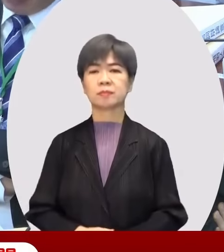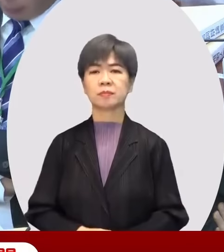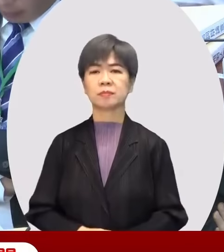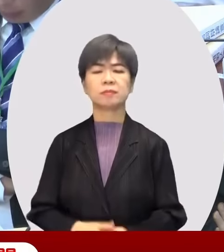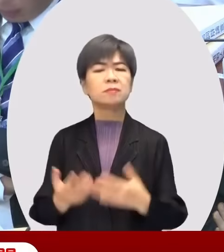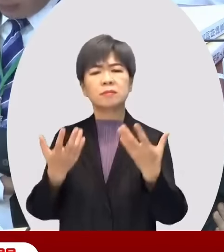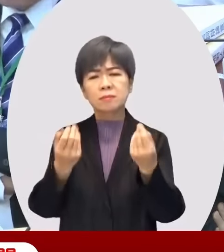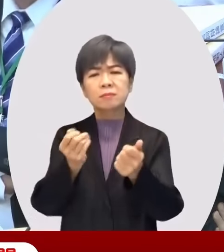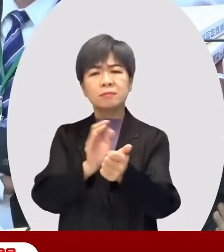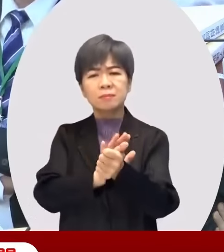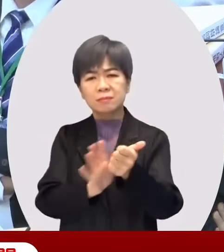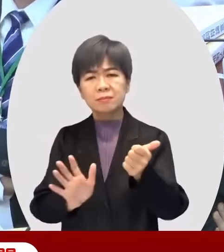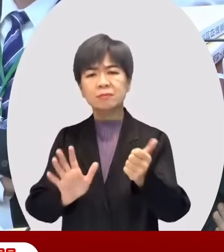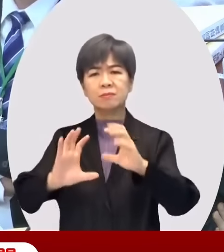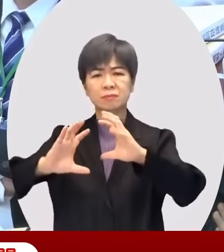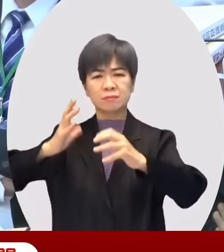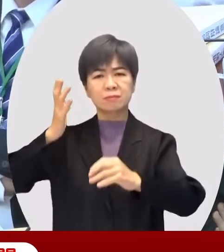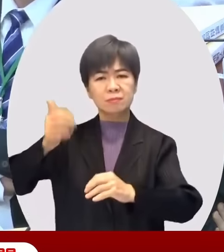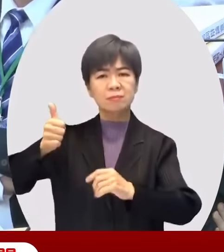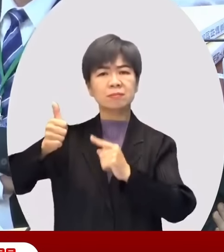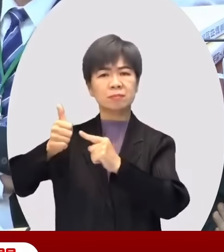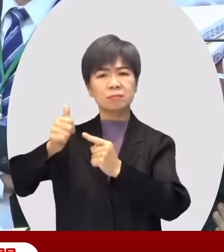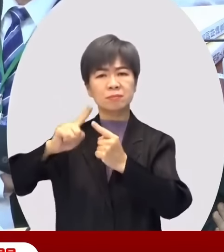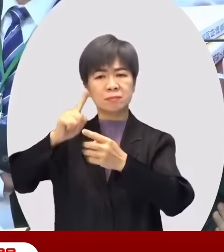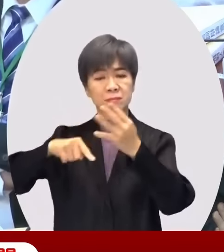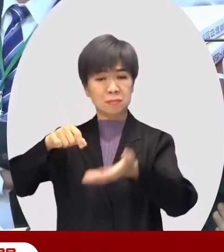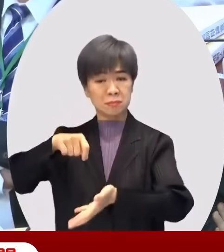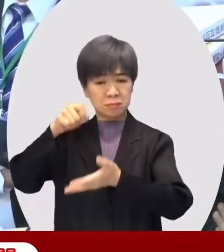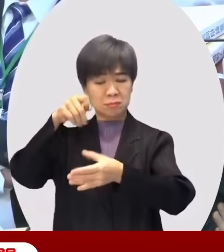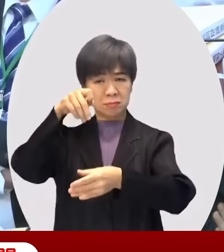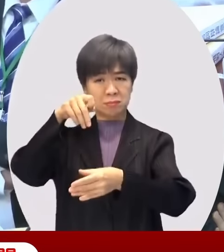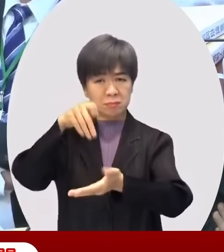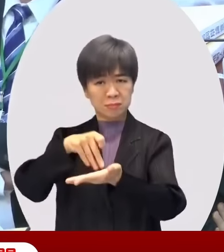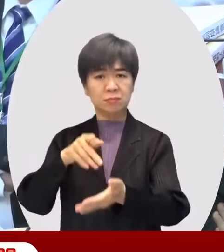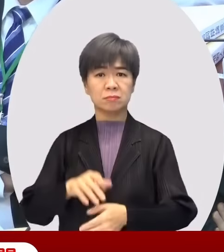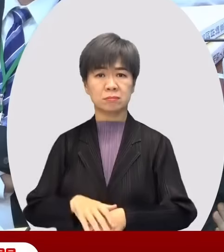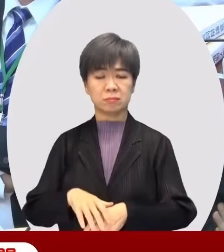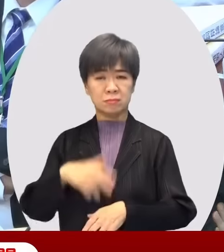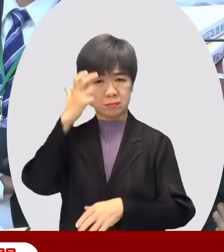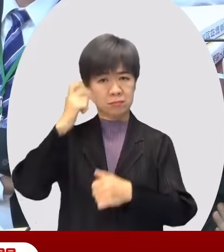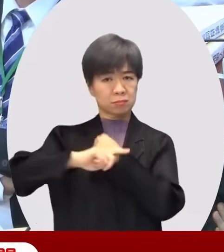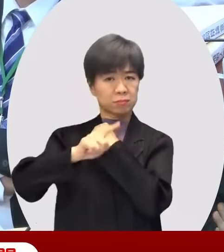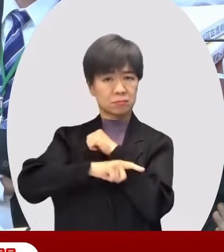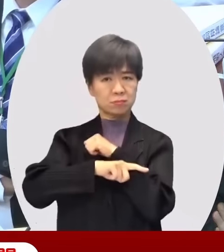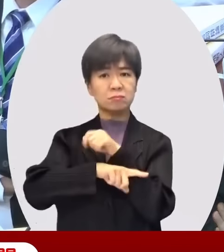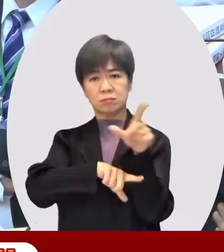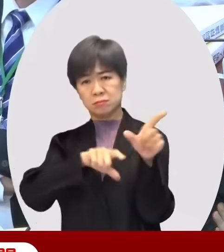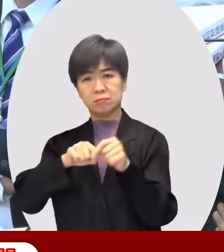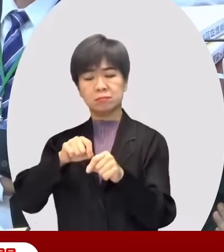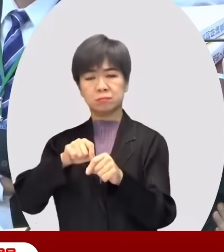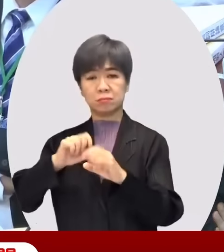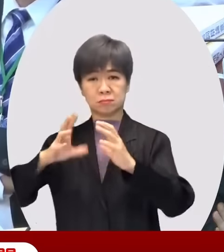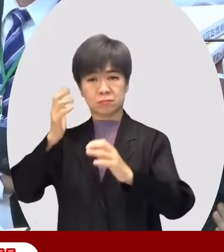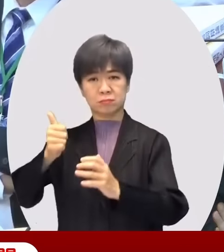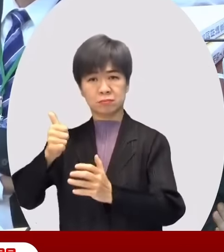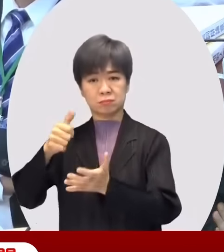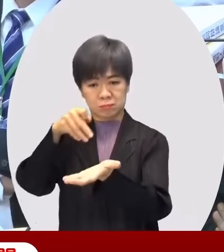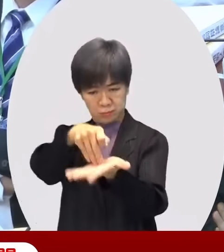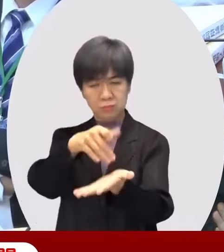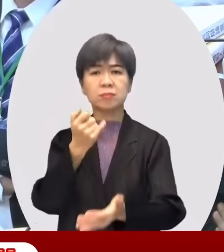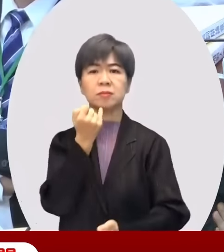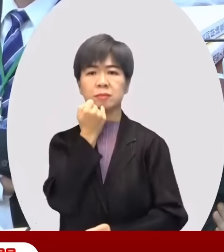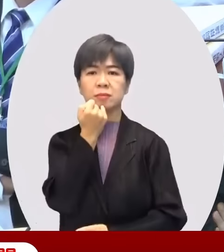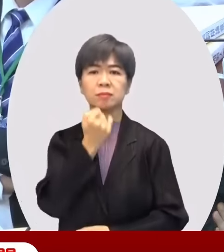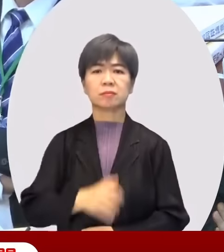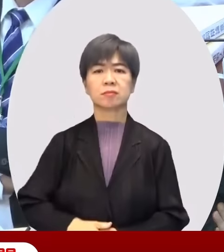实并没有影响到总统的人事提名权，因为他是依宪法所规定的提名权。